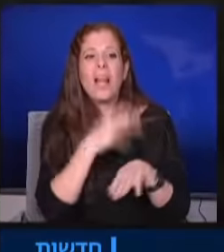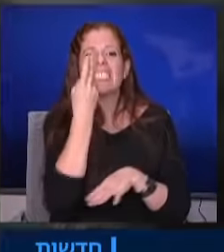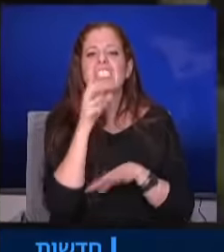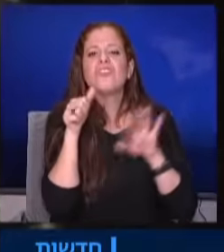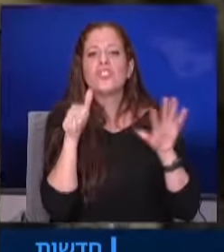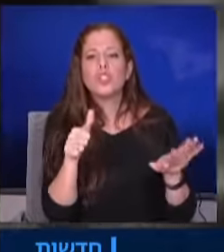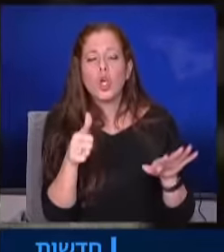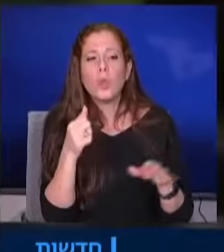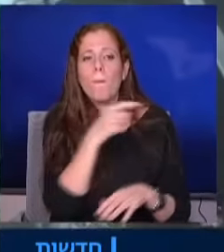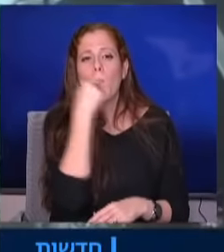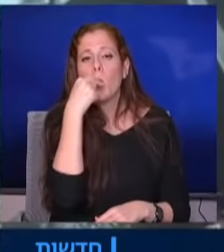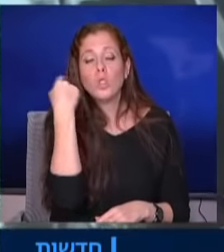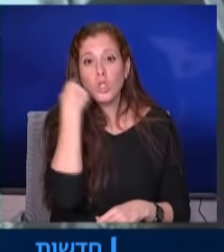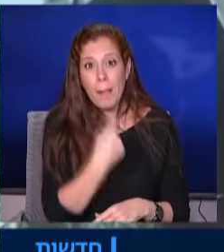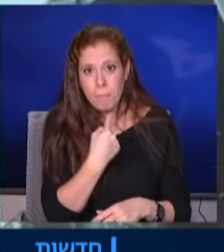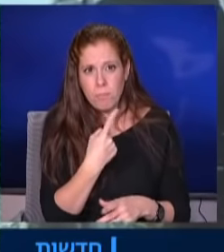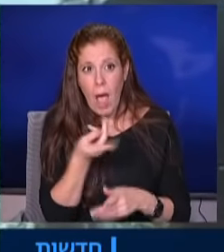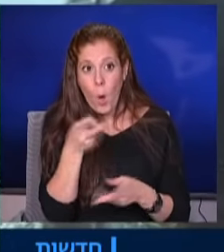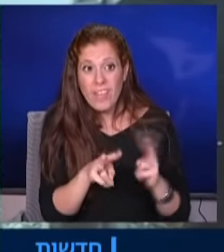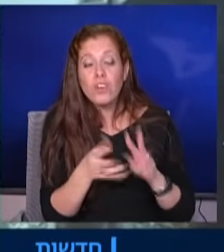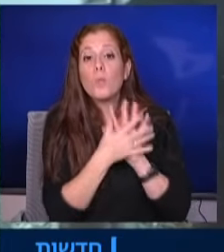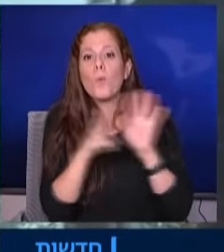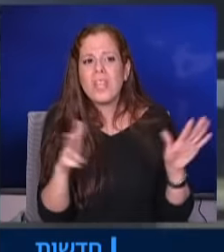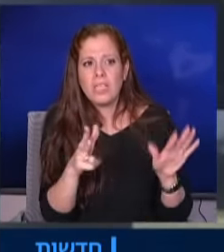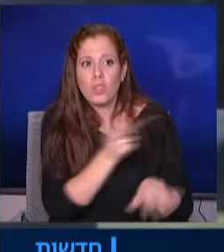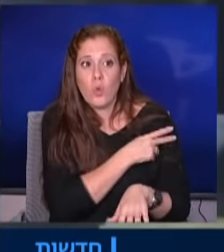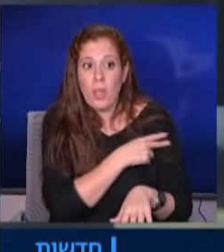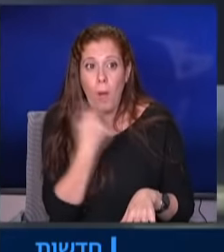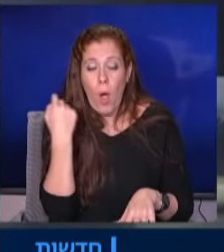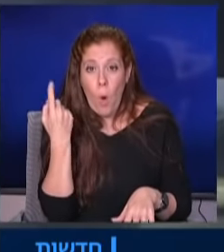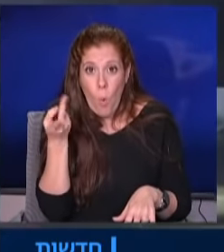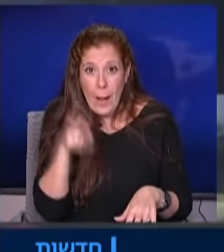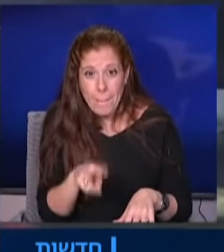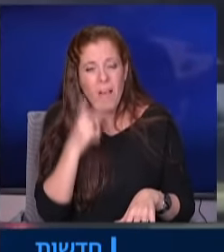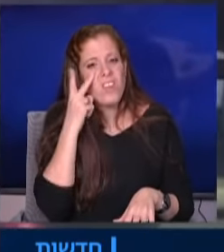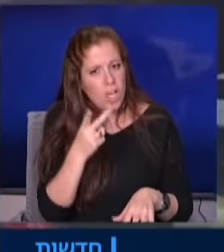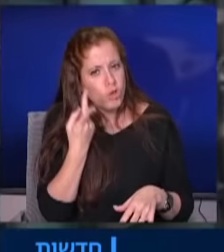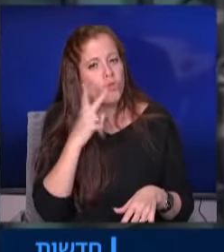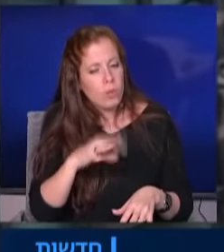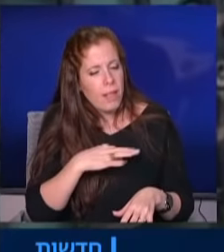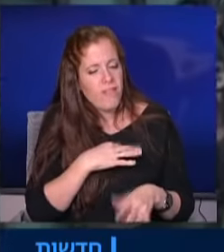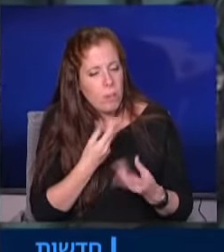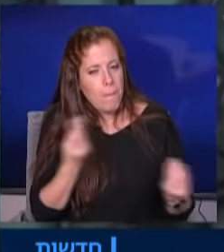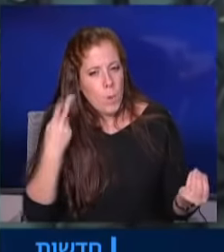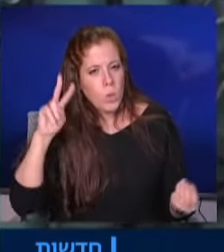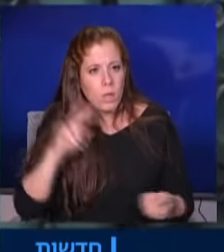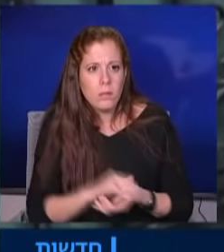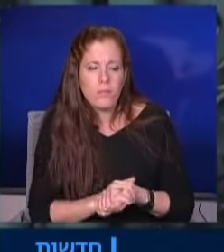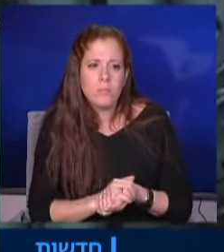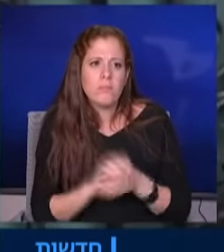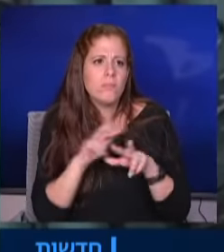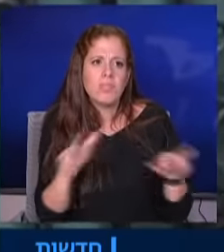ההודעה, ו-18 שוטרים הרוגים, אולם נראה שמניין הנפגעים גדול בהרבה. הסיטואציה כנראה לא